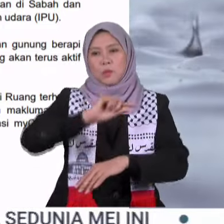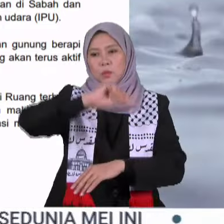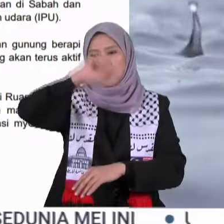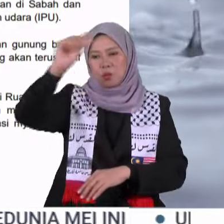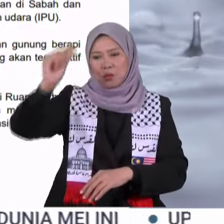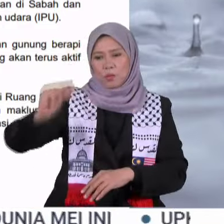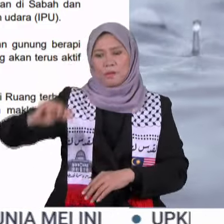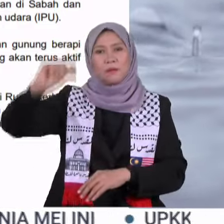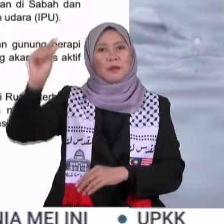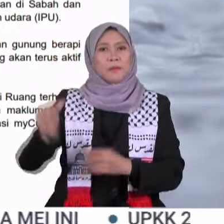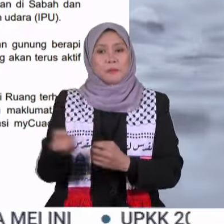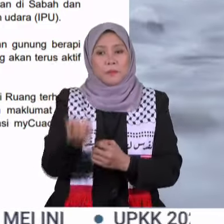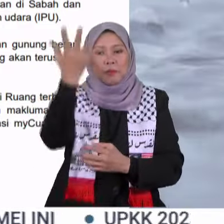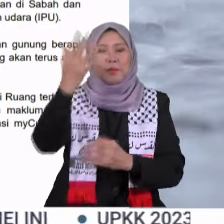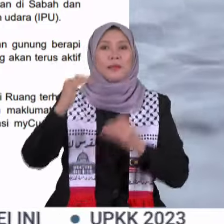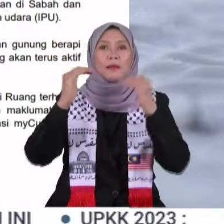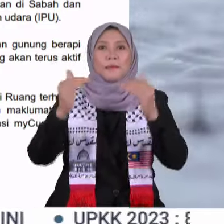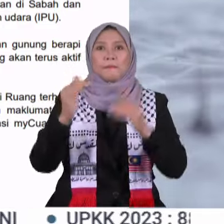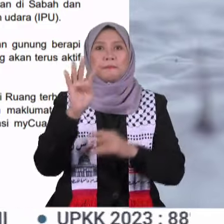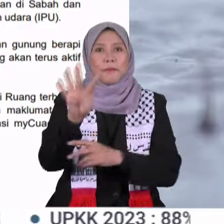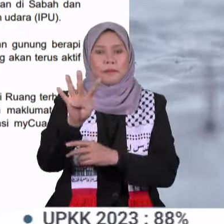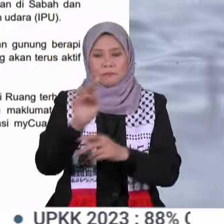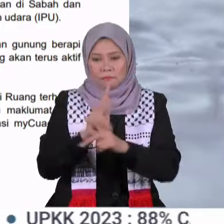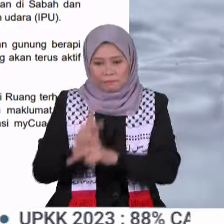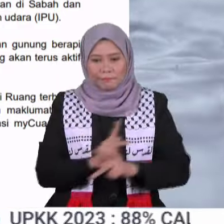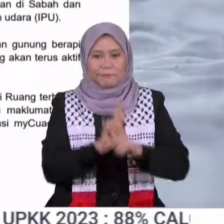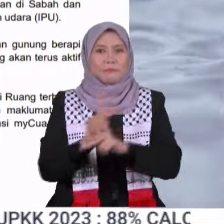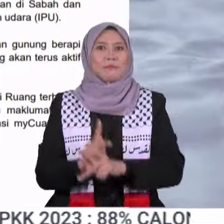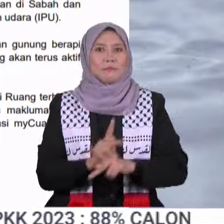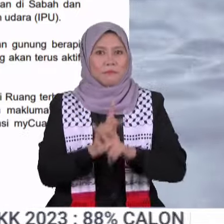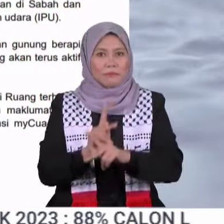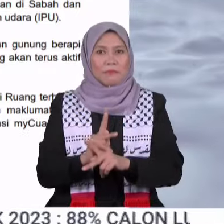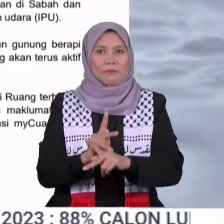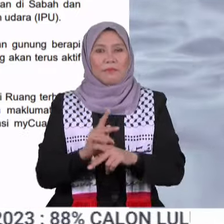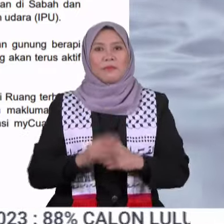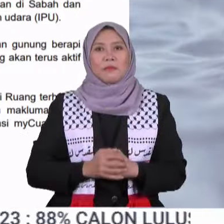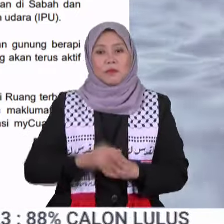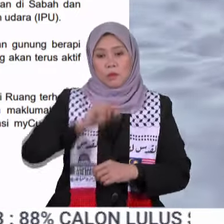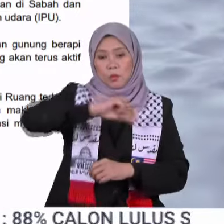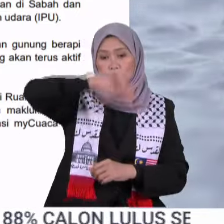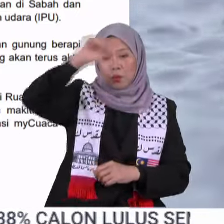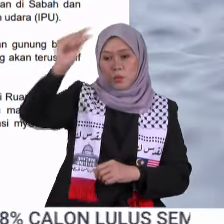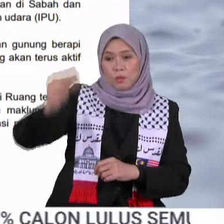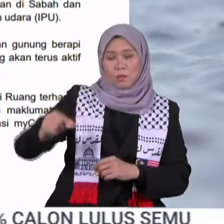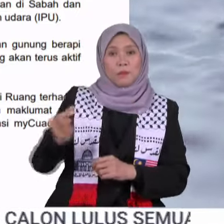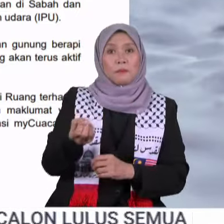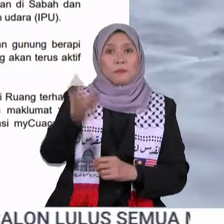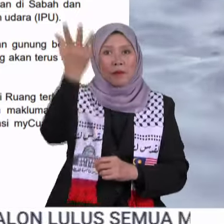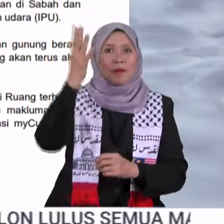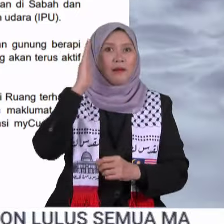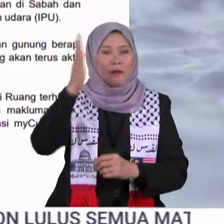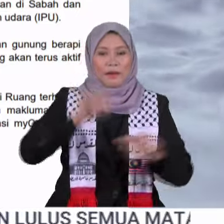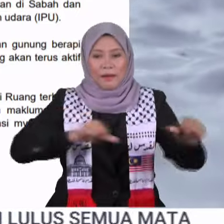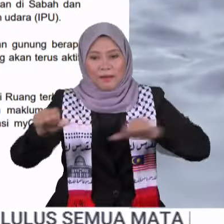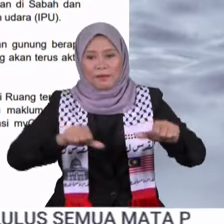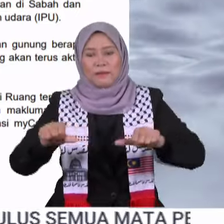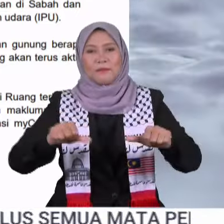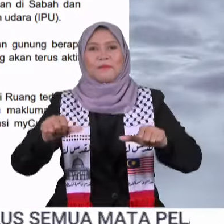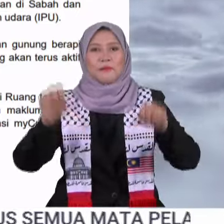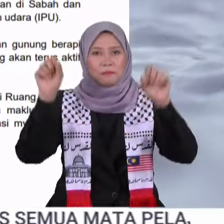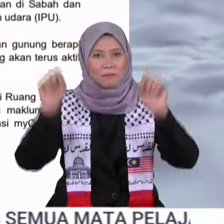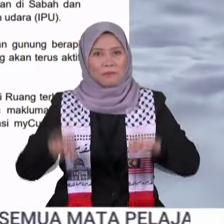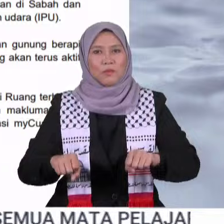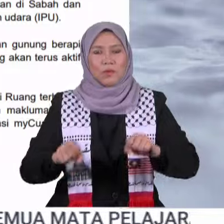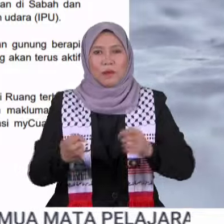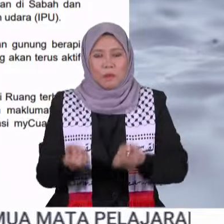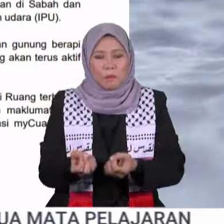berapi tersebut kepada tahap 4, iaitu tahap waspada, di mana gunung berapi Ruang tersebut dijangka akan kekal aktif dan